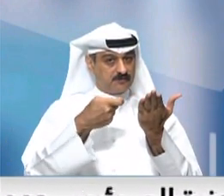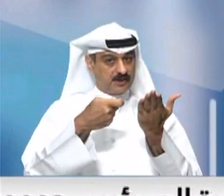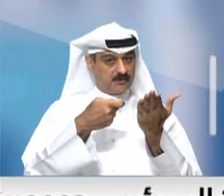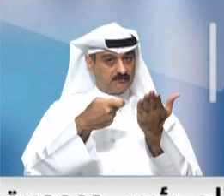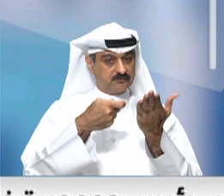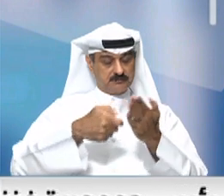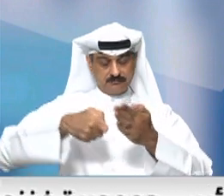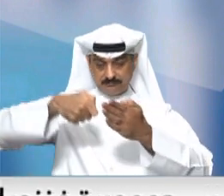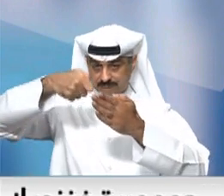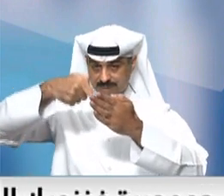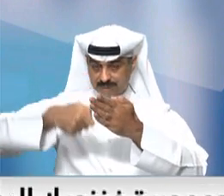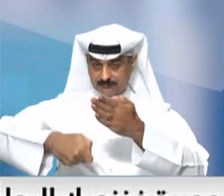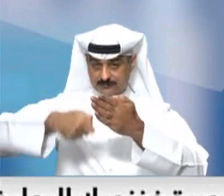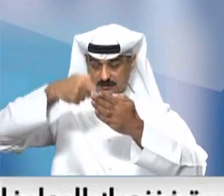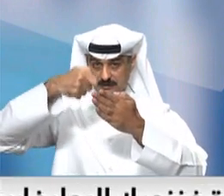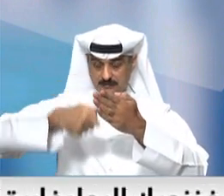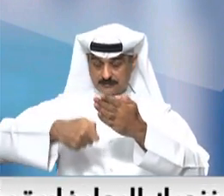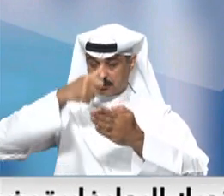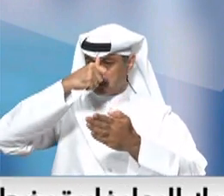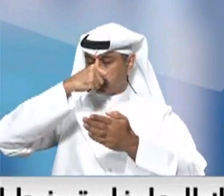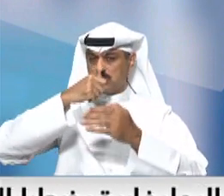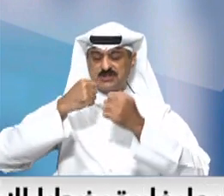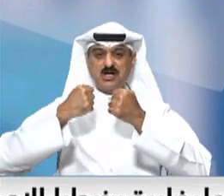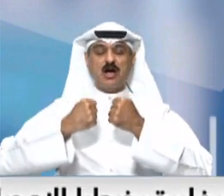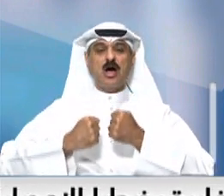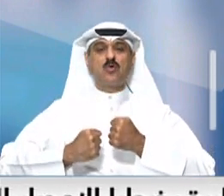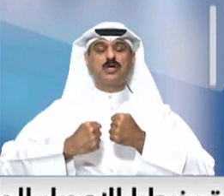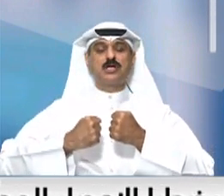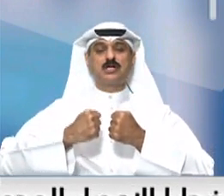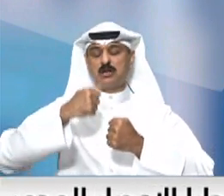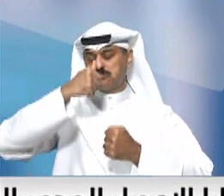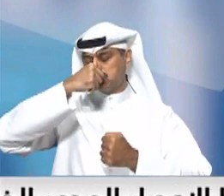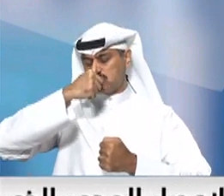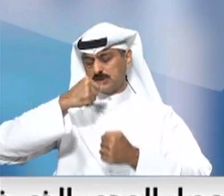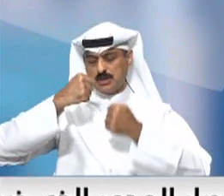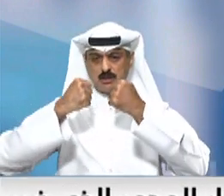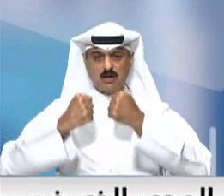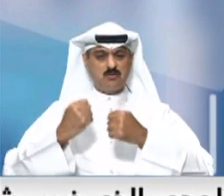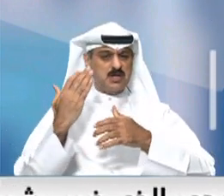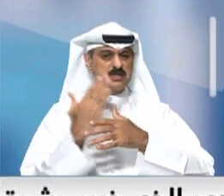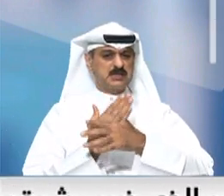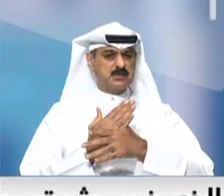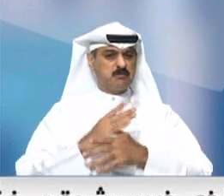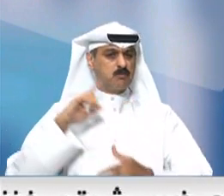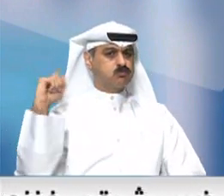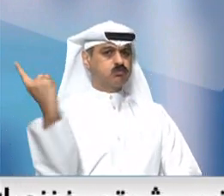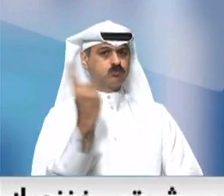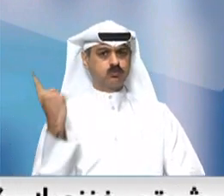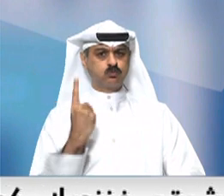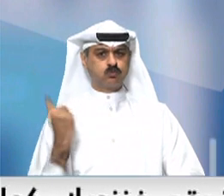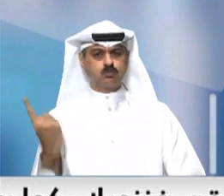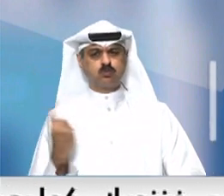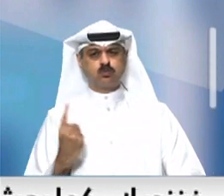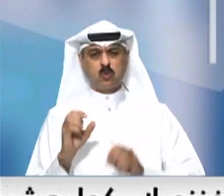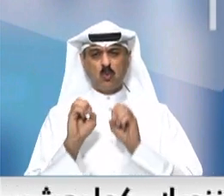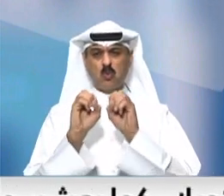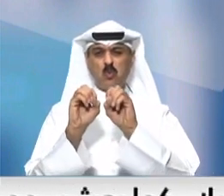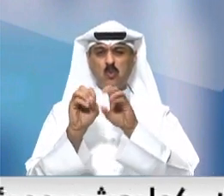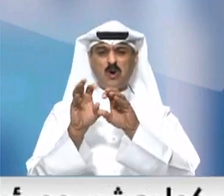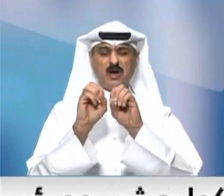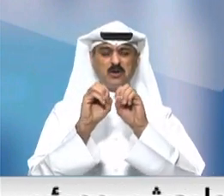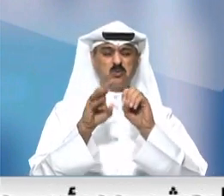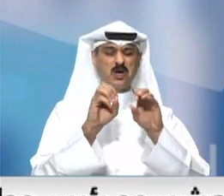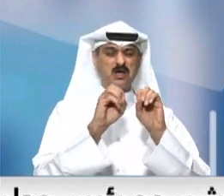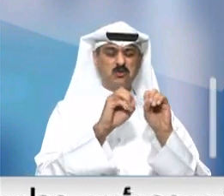فيها سموه حفظه الله عن خالص تعازيه وصادق مواساته بضحايا الاعصار المدمر الذي ضرب